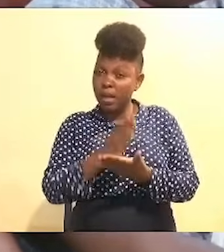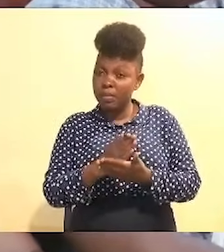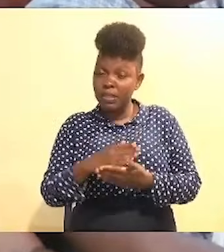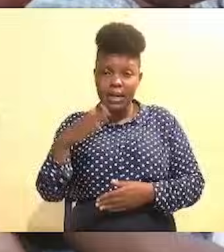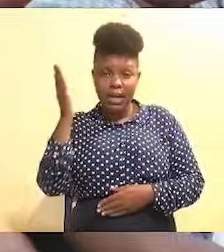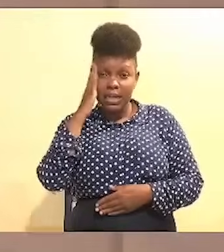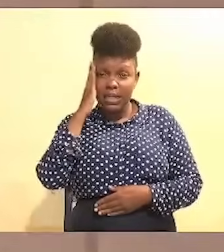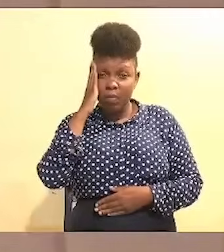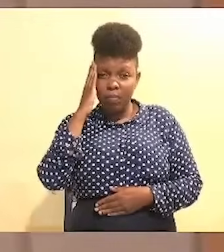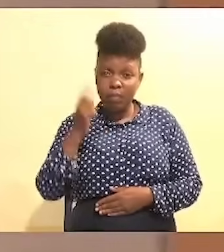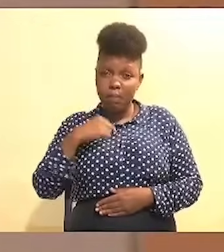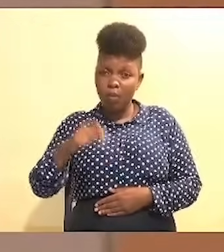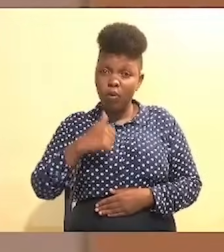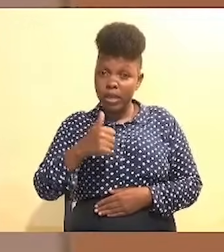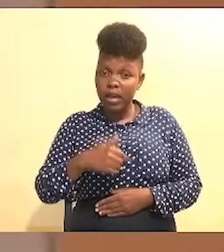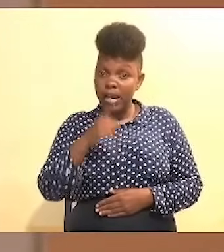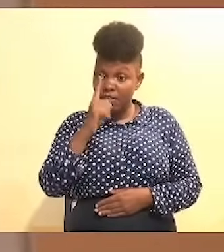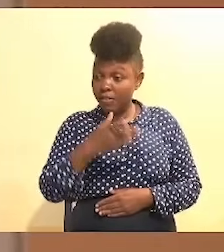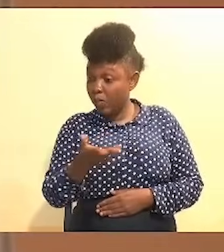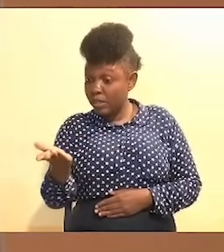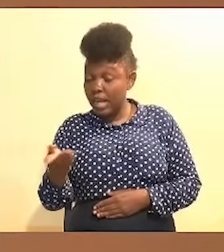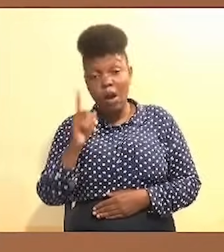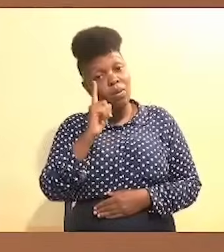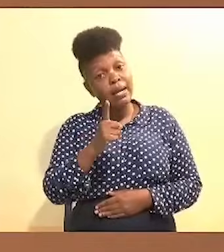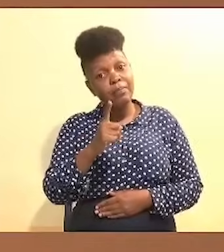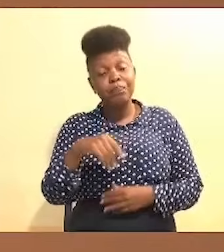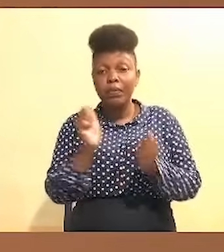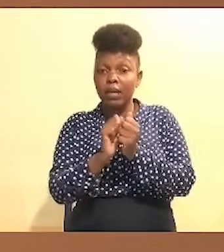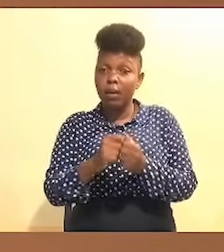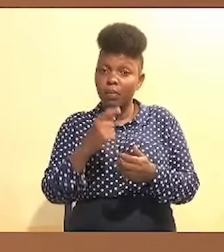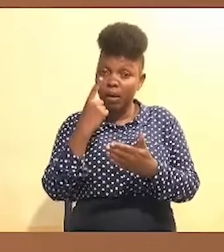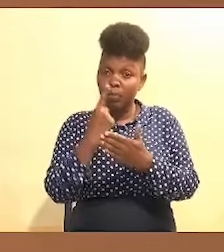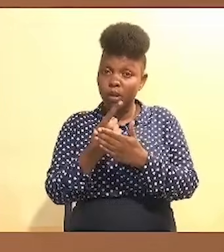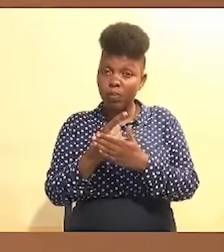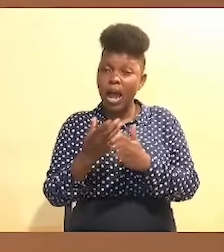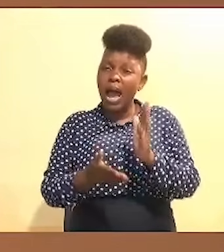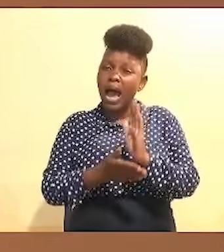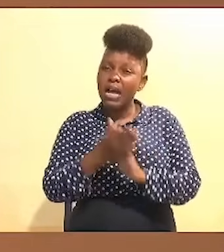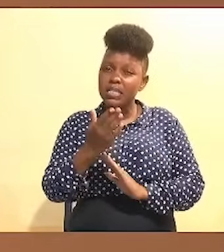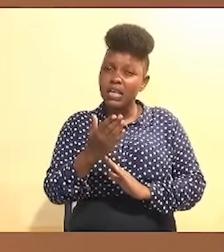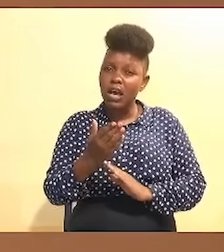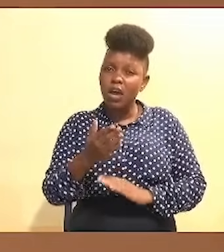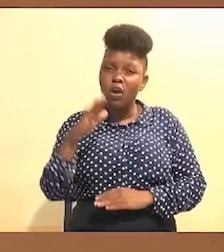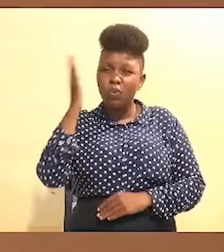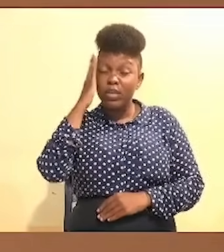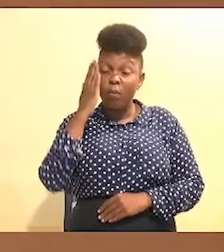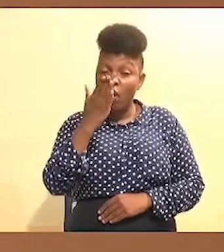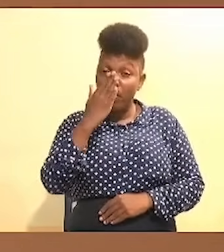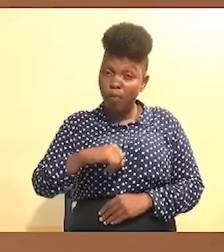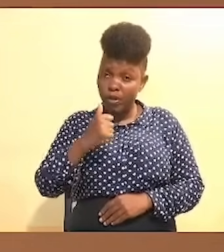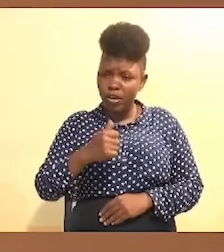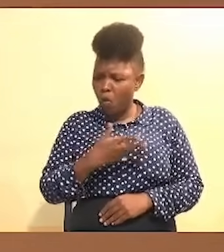mwenyewe na vile mwenzangu alivyo. Cha msingi jitambue wewe. Hebu anza kujiangalia, mimi nikoje? Mwenzangu